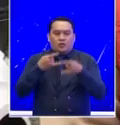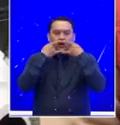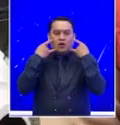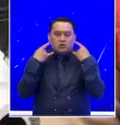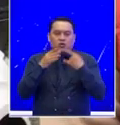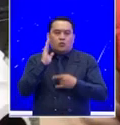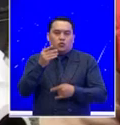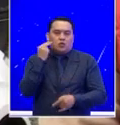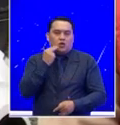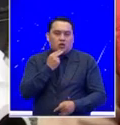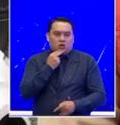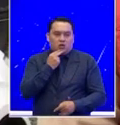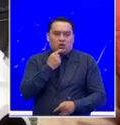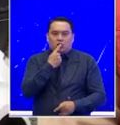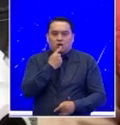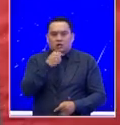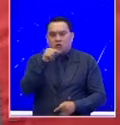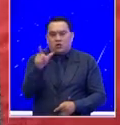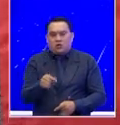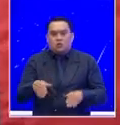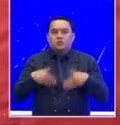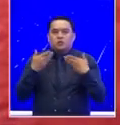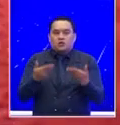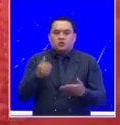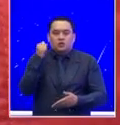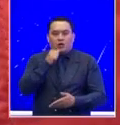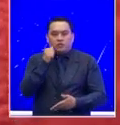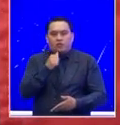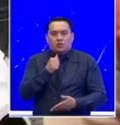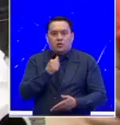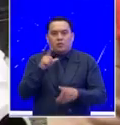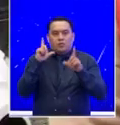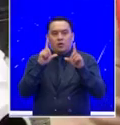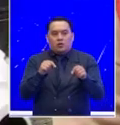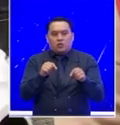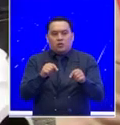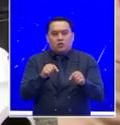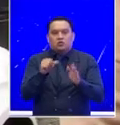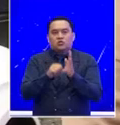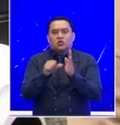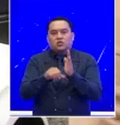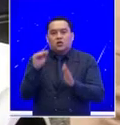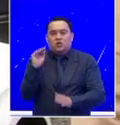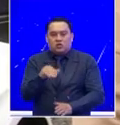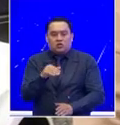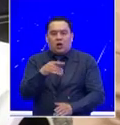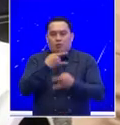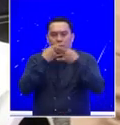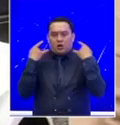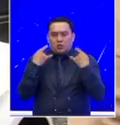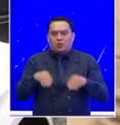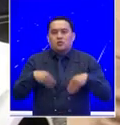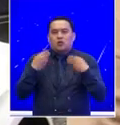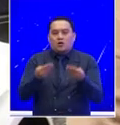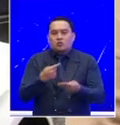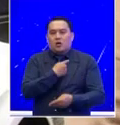которые китайский Красный Крест нам предоставил. Завтра, послезавтра, наверное, я уже выеду и привезу. 60 тысяч масок будут